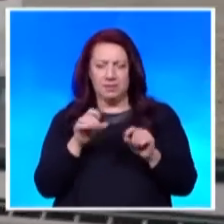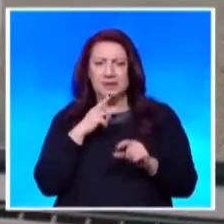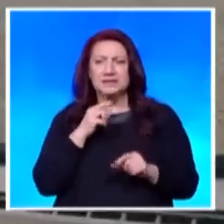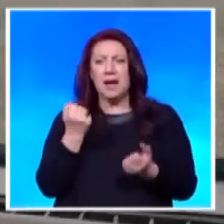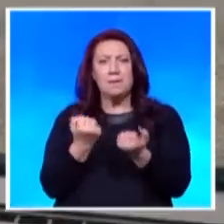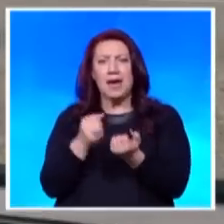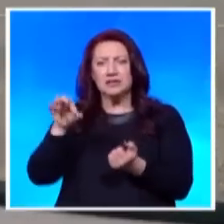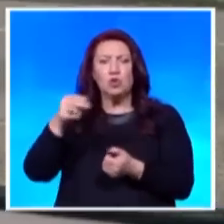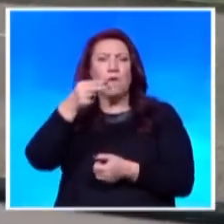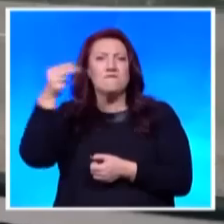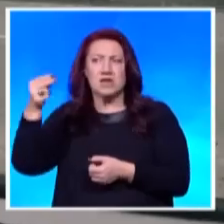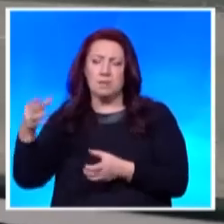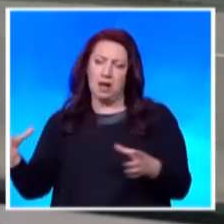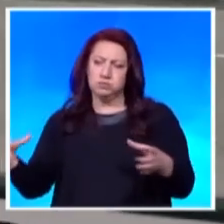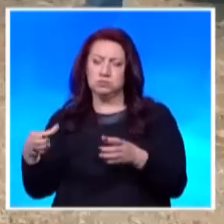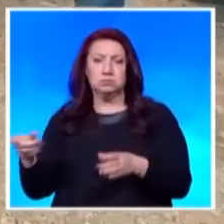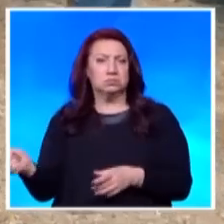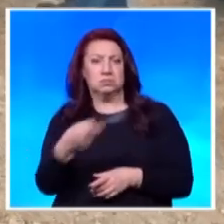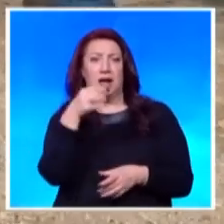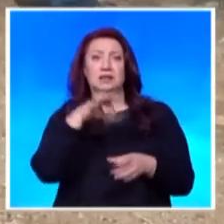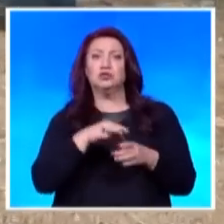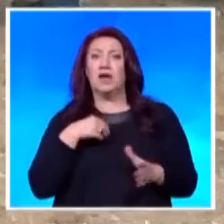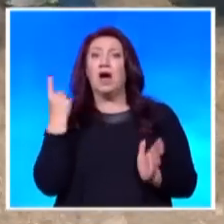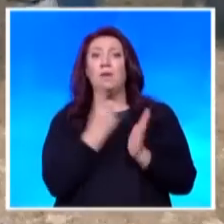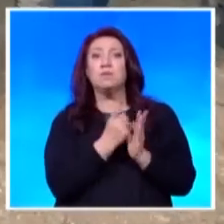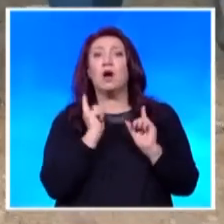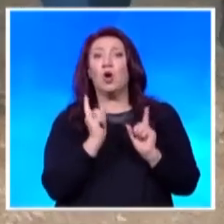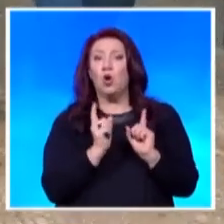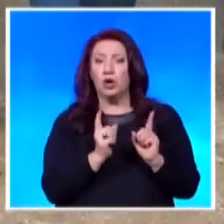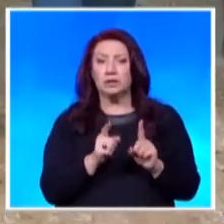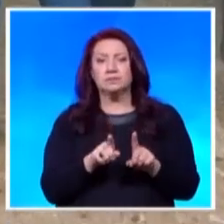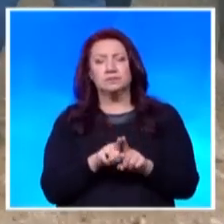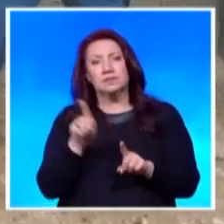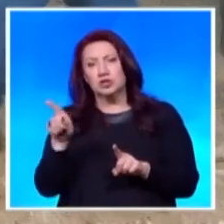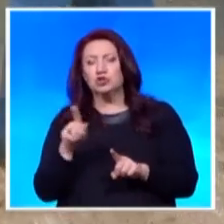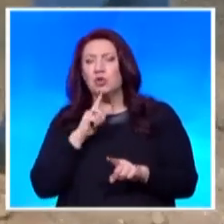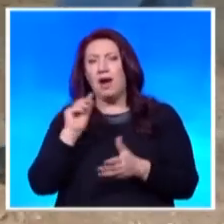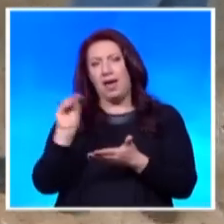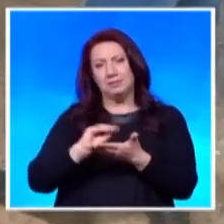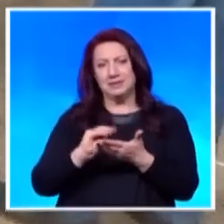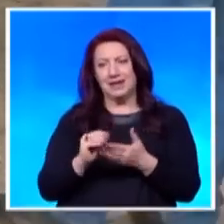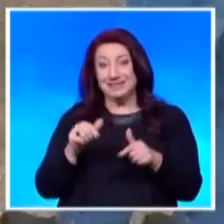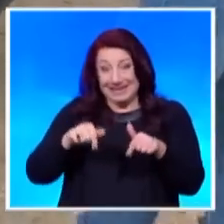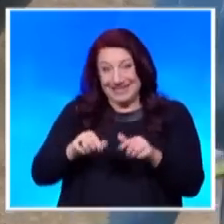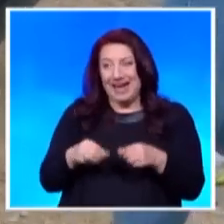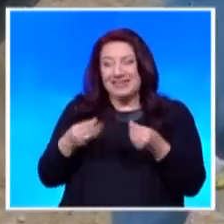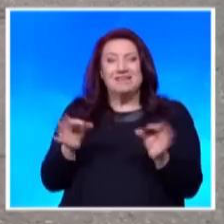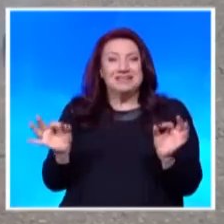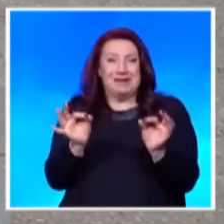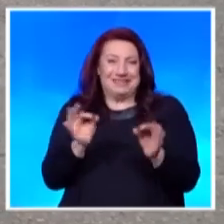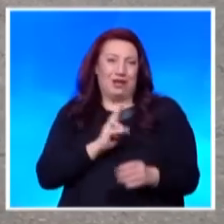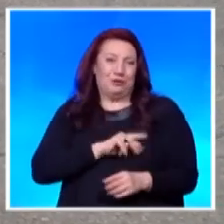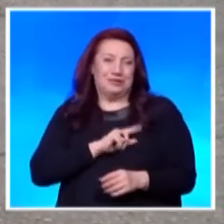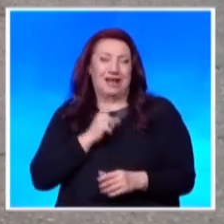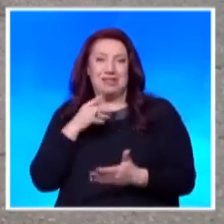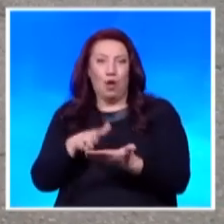вод, социални такива услуги от някои администрации да се предоставят точно в този момент. Има